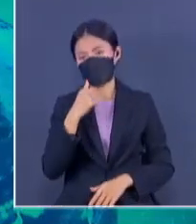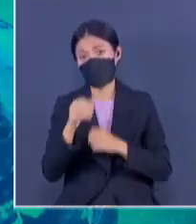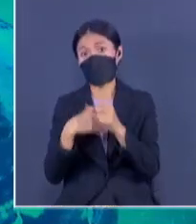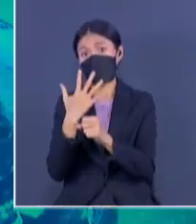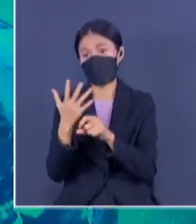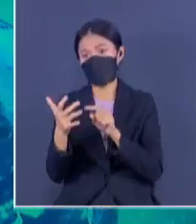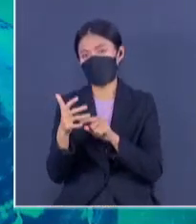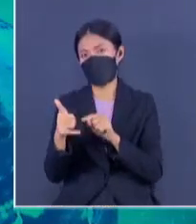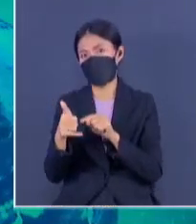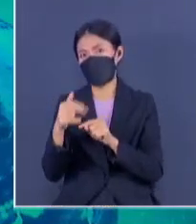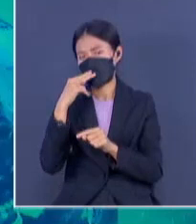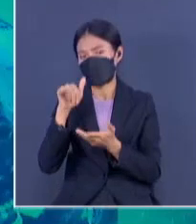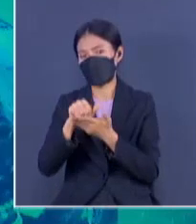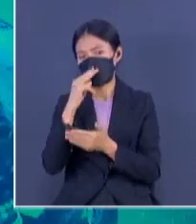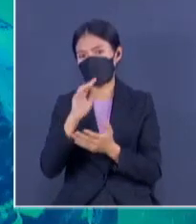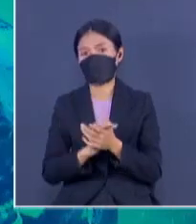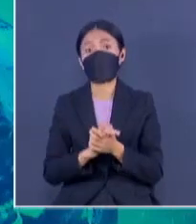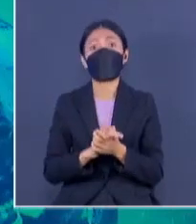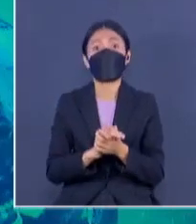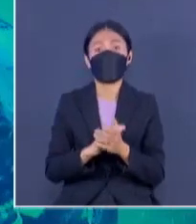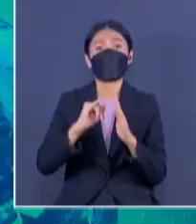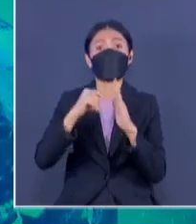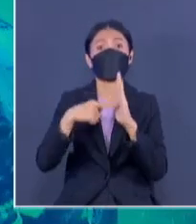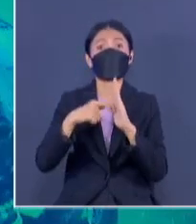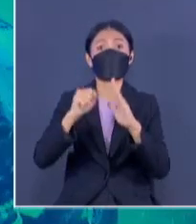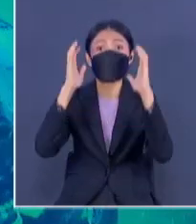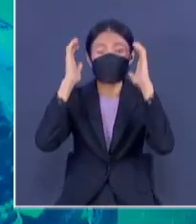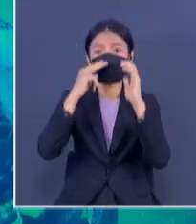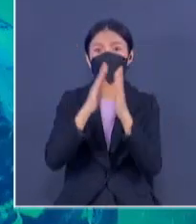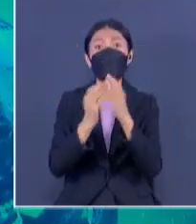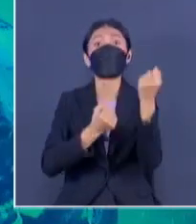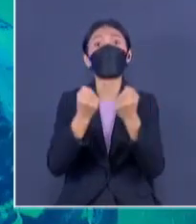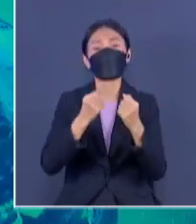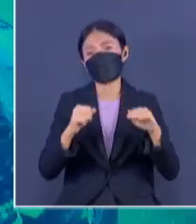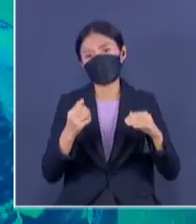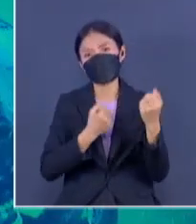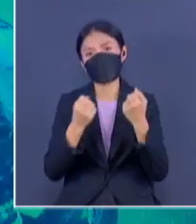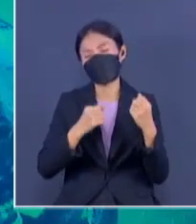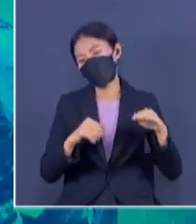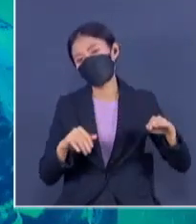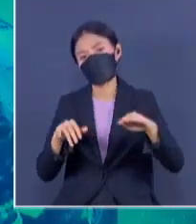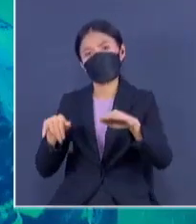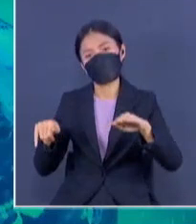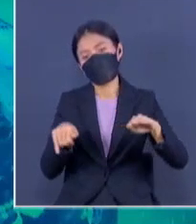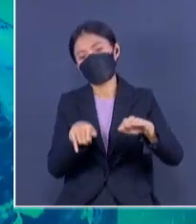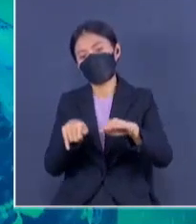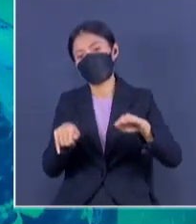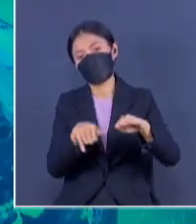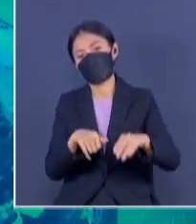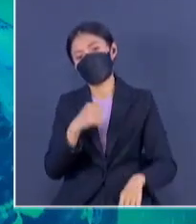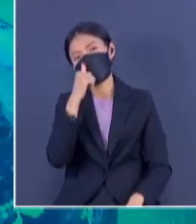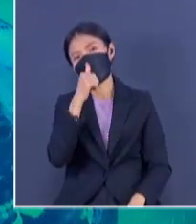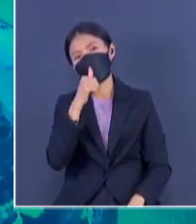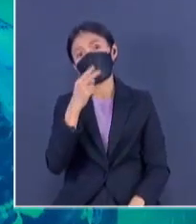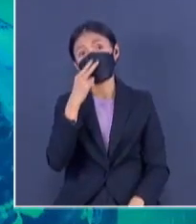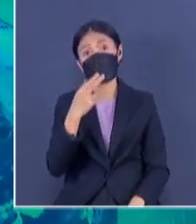านไปผ่านมาตรงอำเภอหนองแคจังหวัดสระบุรีค่ะคนในพื้นที่เขาก็จะเรียกกันนะคะว่าเจ้าแต้มด่านลอยตอนนี้คลิปวิดีโอเป็นไวรัลจริงนะคะ